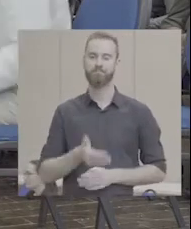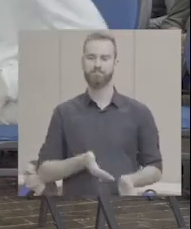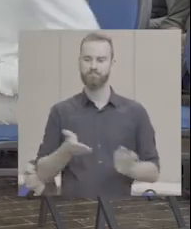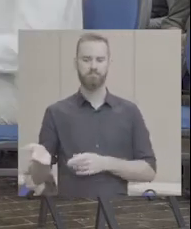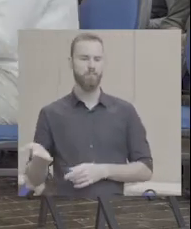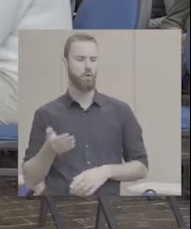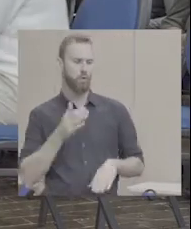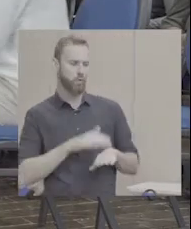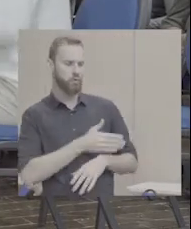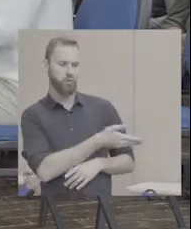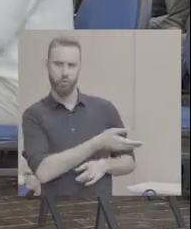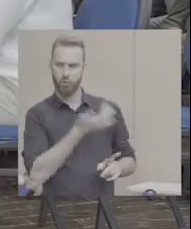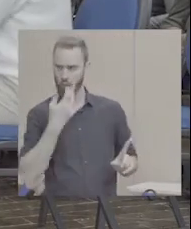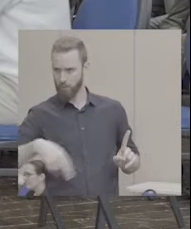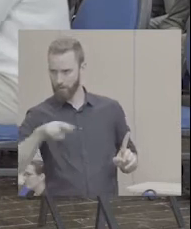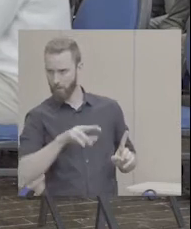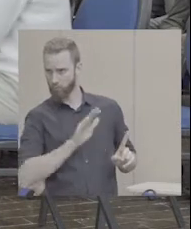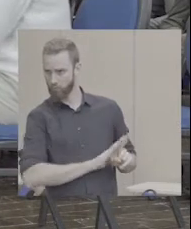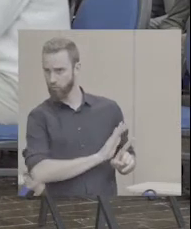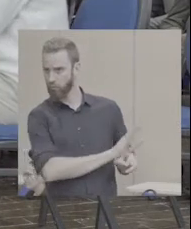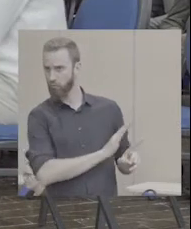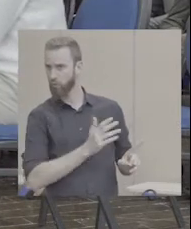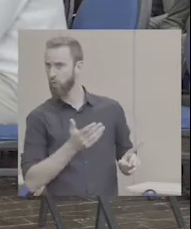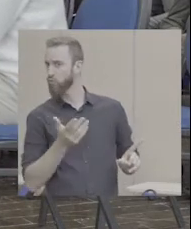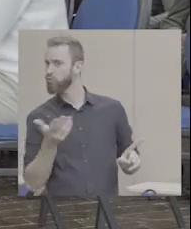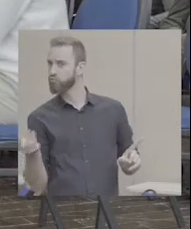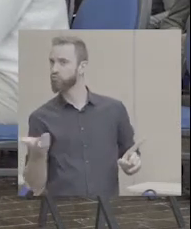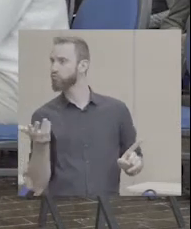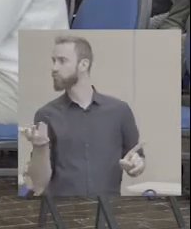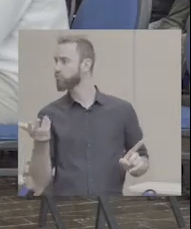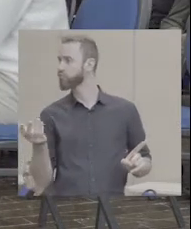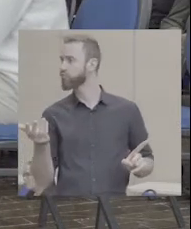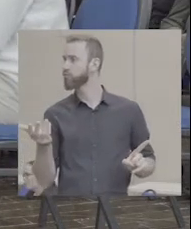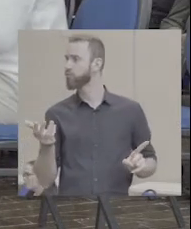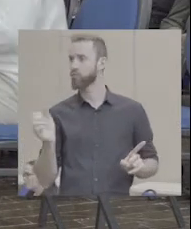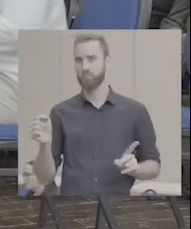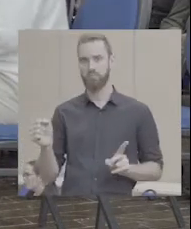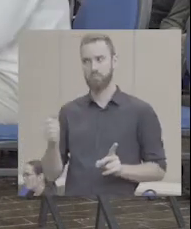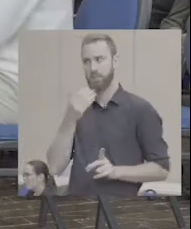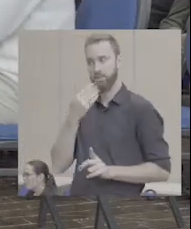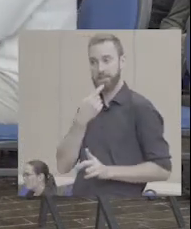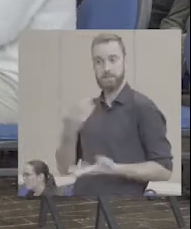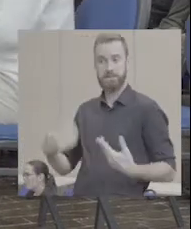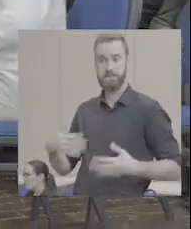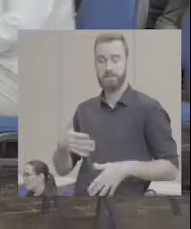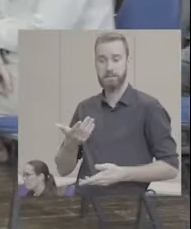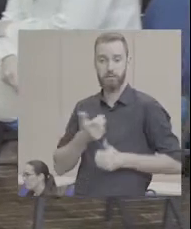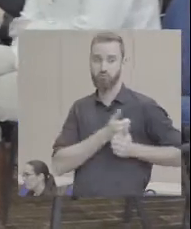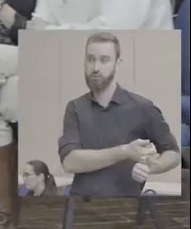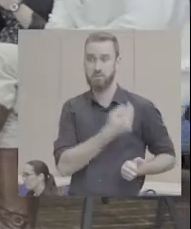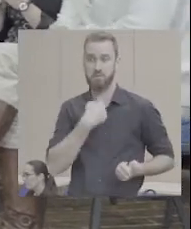Par rapport à ça, peut-être, voulez-vous rebondir ou on va... Oui, c'est très, très bien dit. Tout est très bien dit.